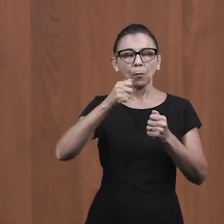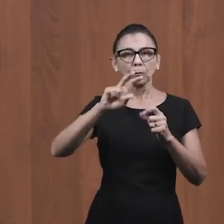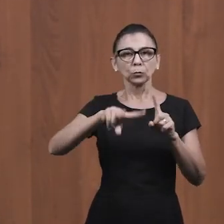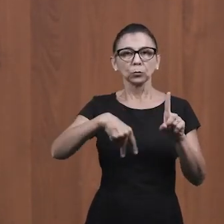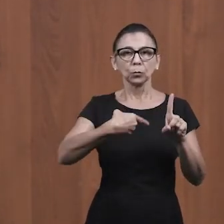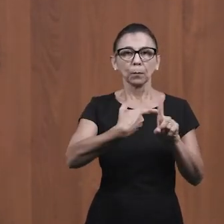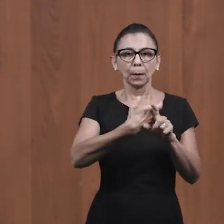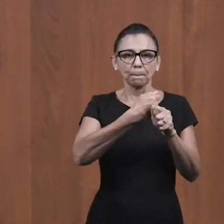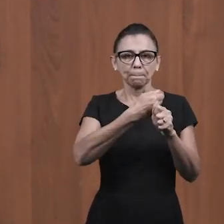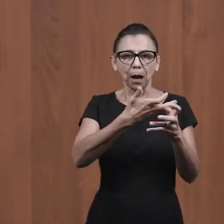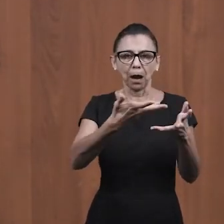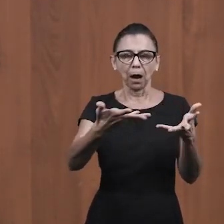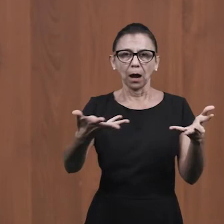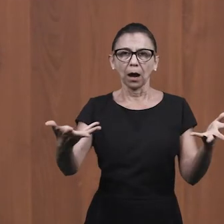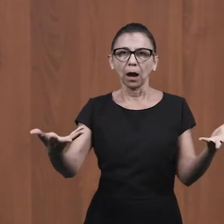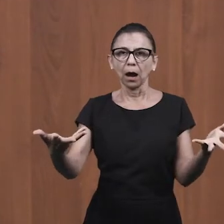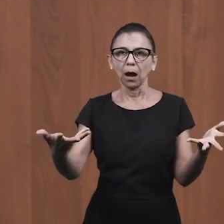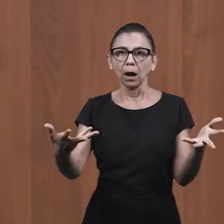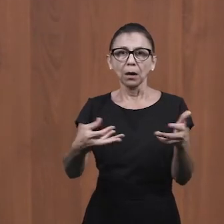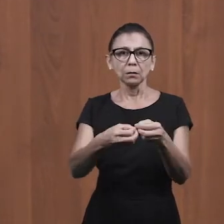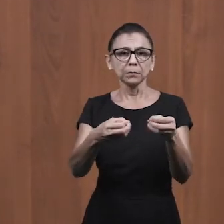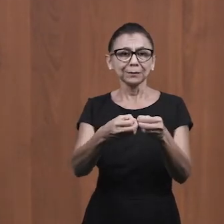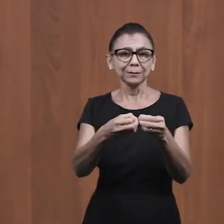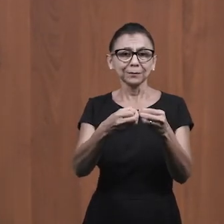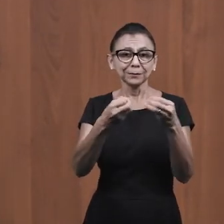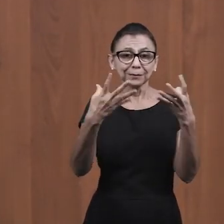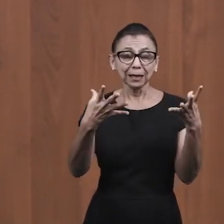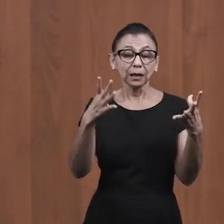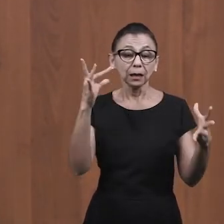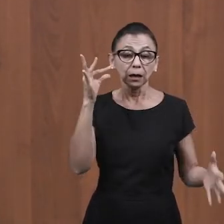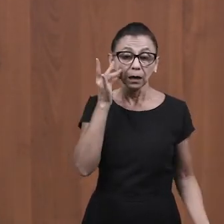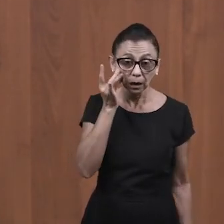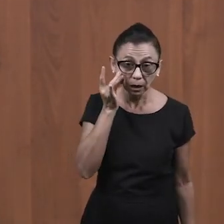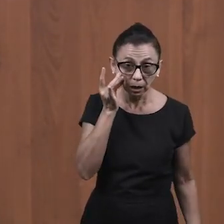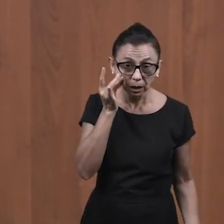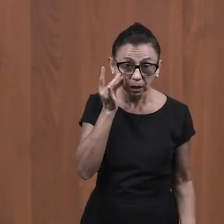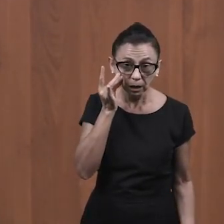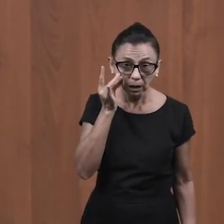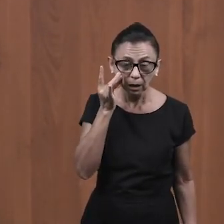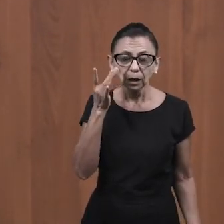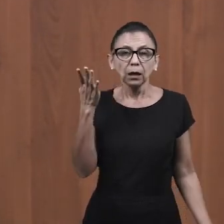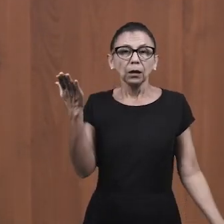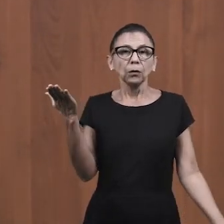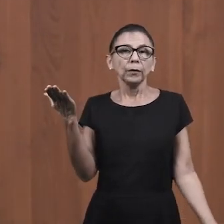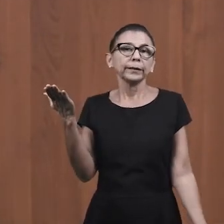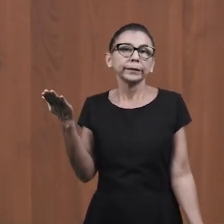beaucoup d'autres merveilles. Mais même s'ils ont vu